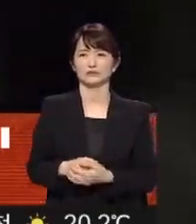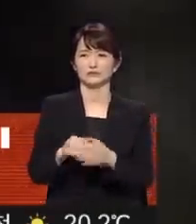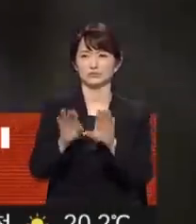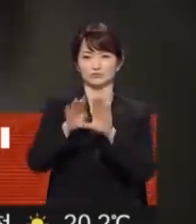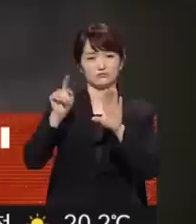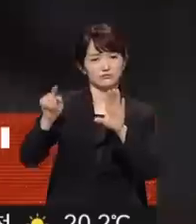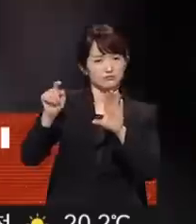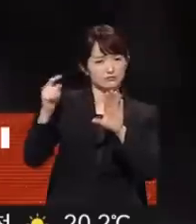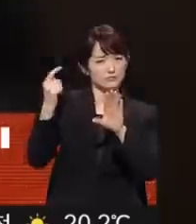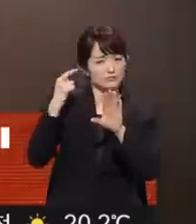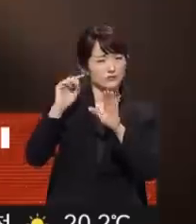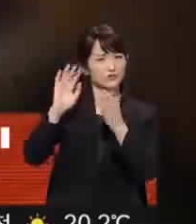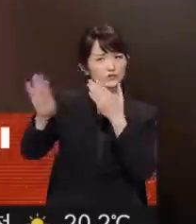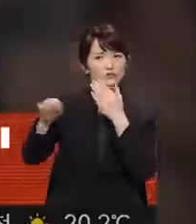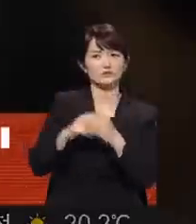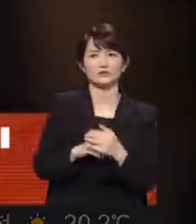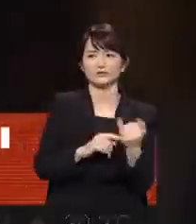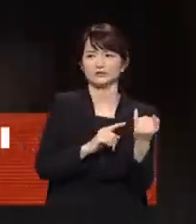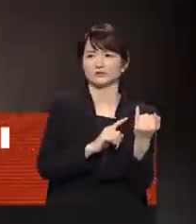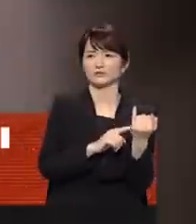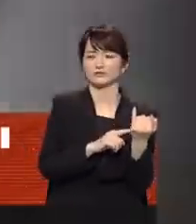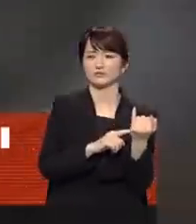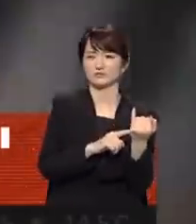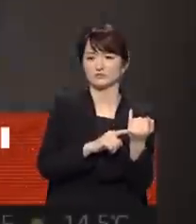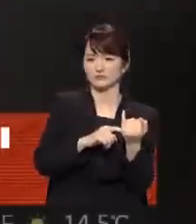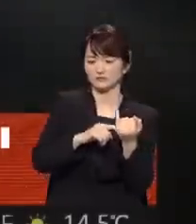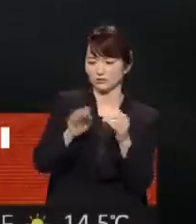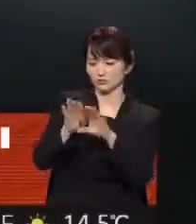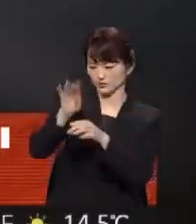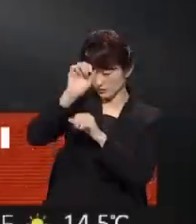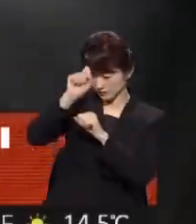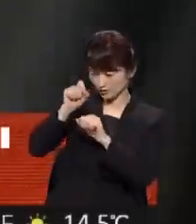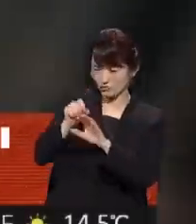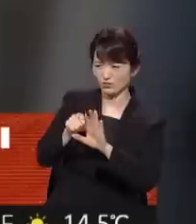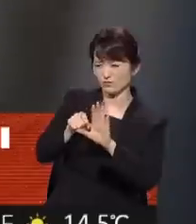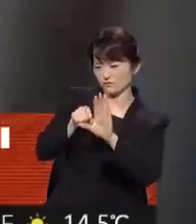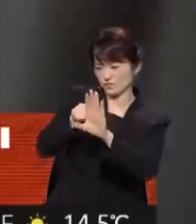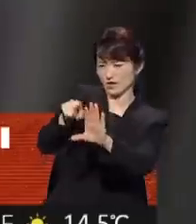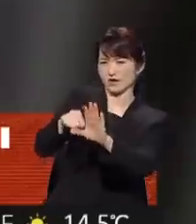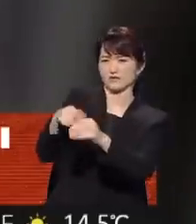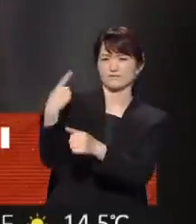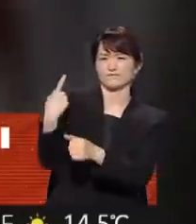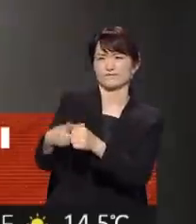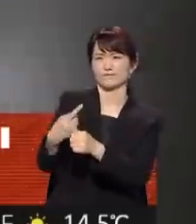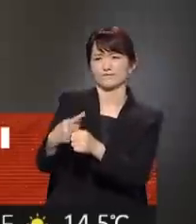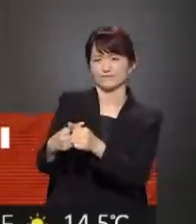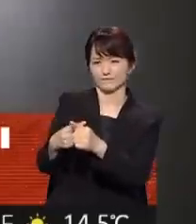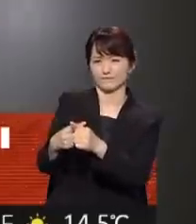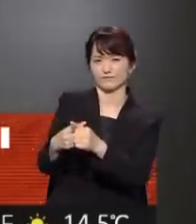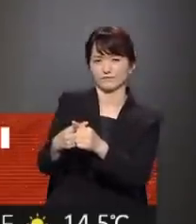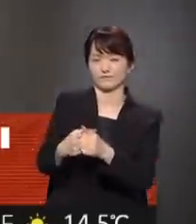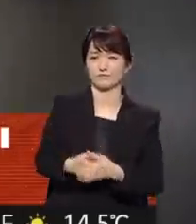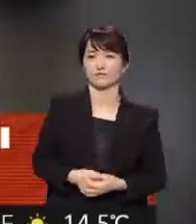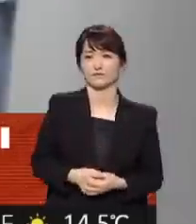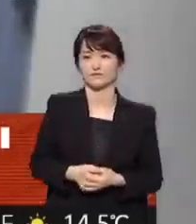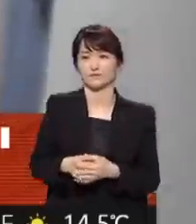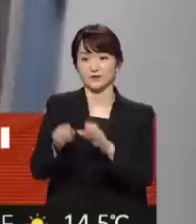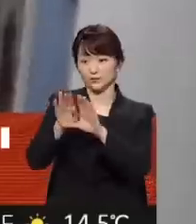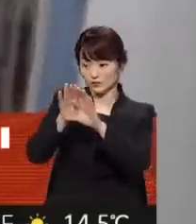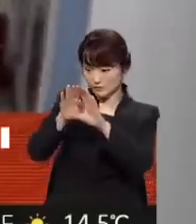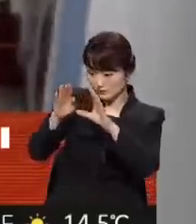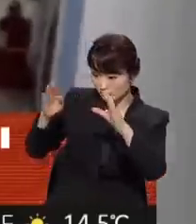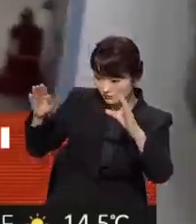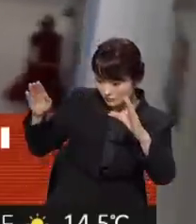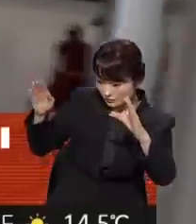이후에 다짜고짜 발로 그 문을 차기도 하고 욕설을 하기 때문에 결국 지금 보이는 것처럼 문을 열고